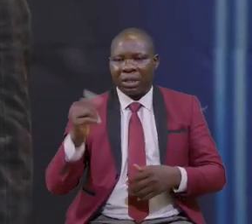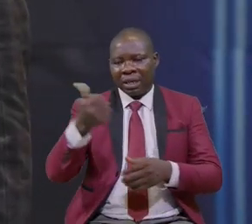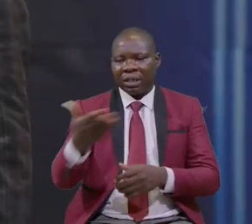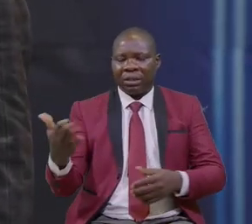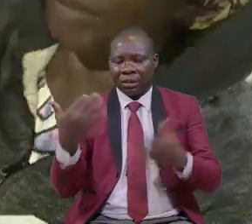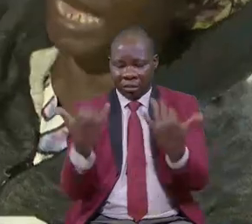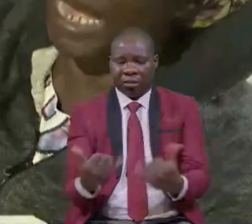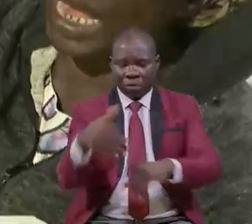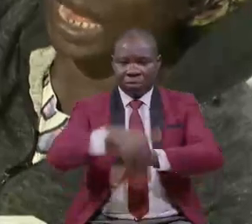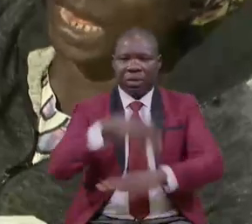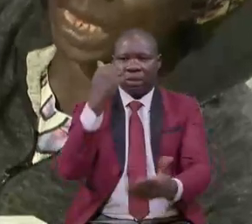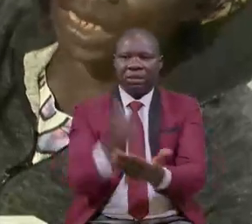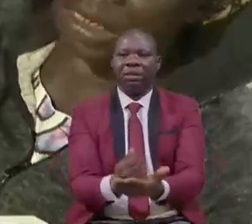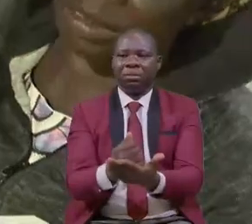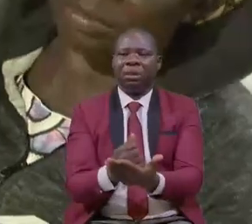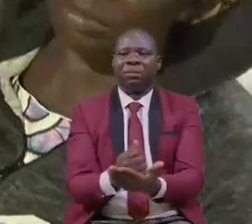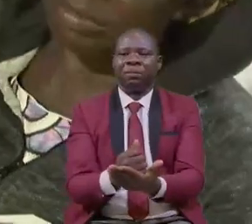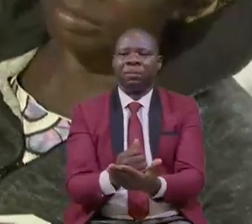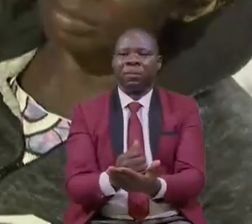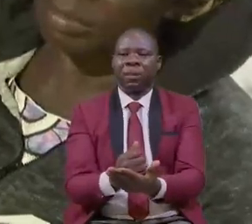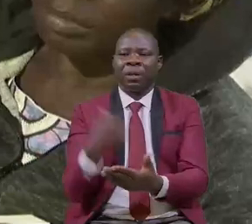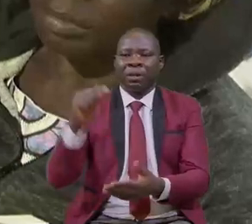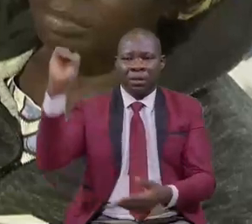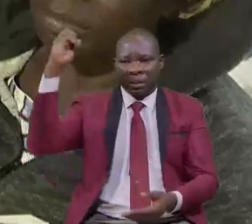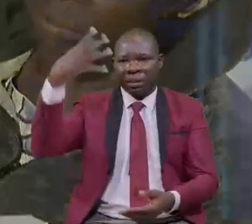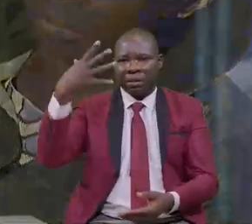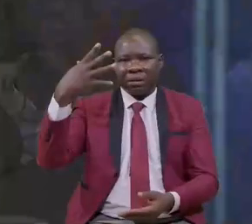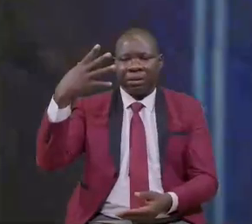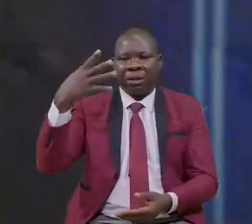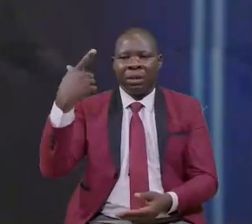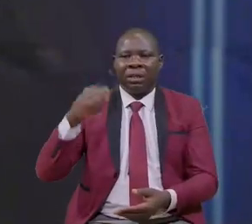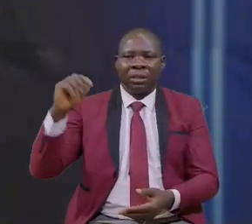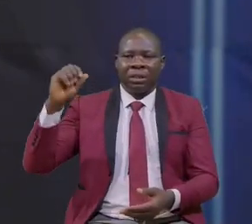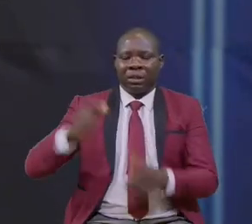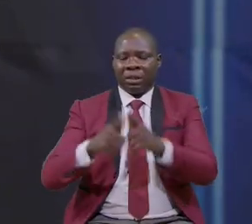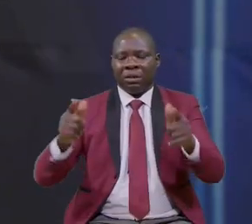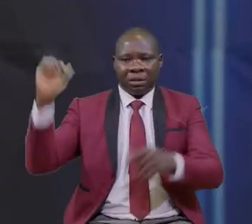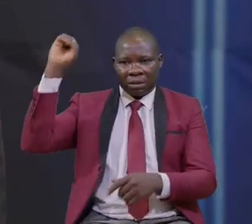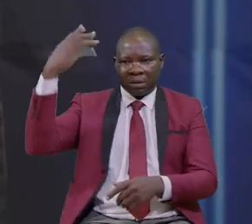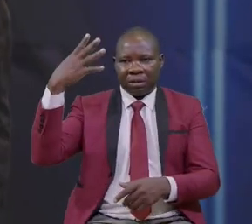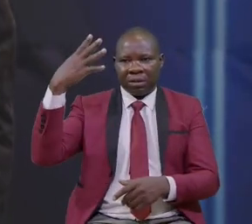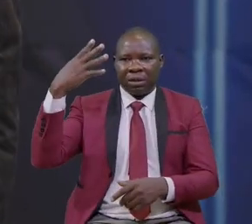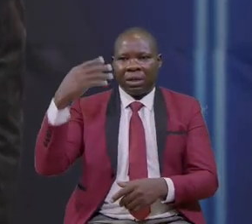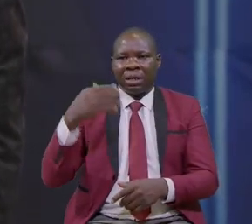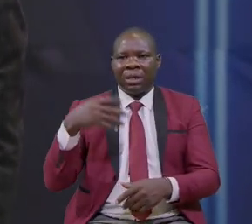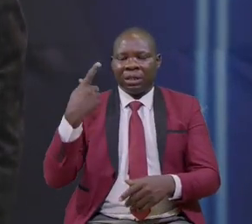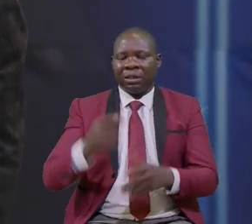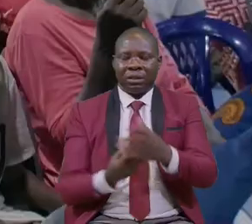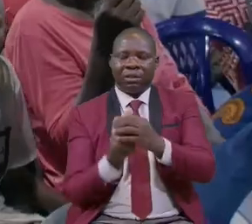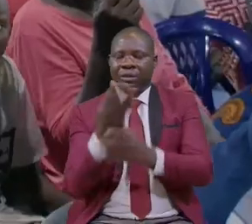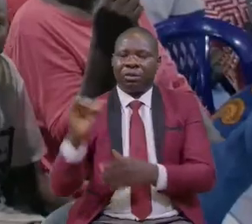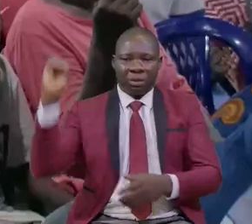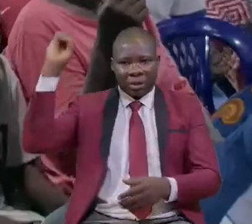Personne ne va rater quoi que ce soit ce soir. Il y a la grâce, il y a la grande grâce, et la